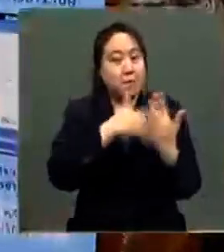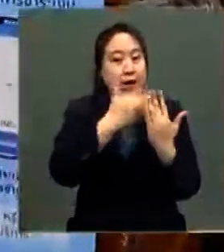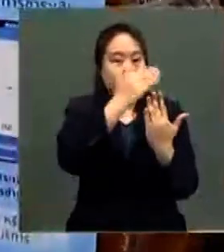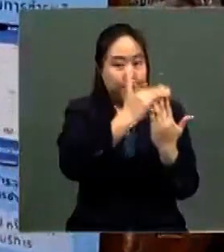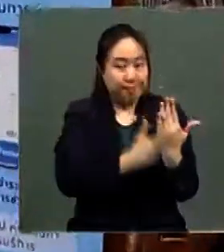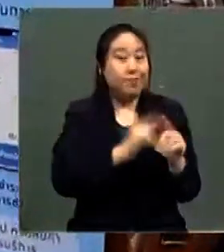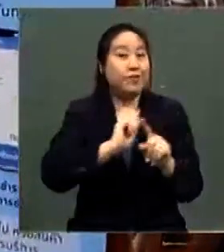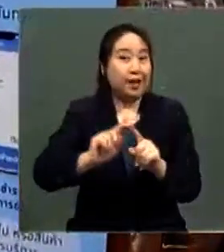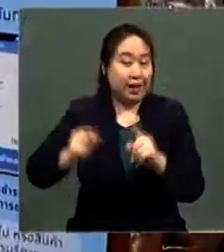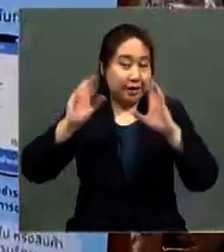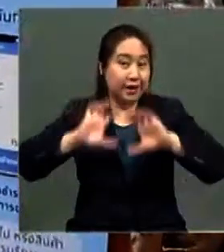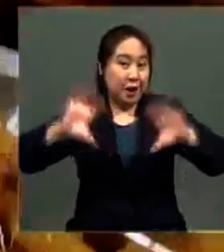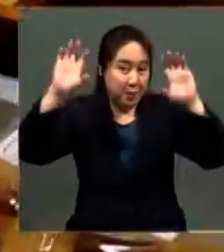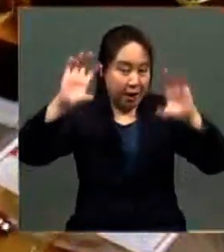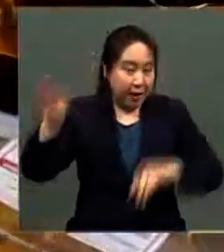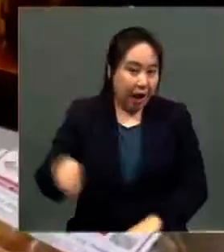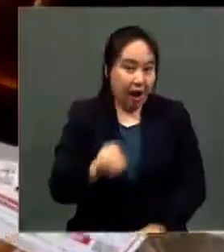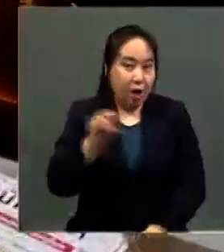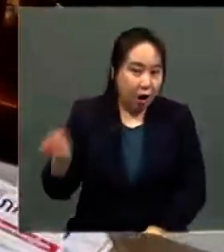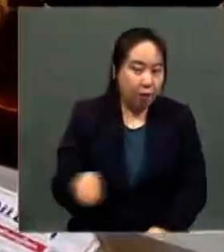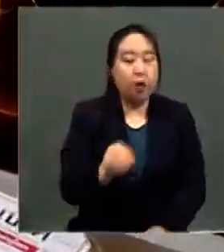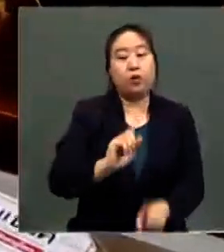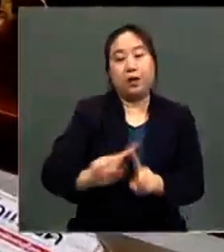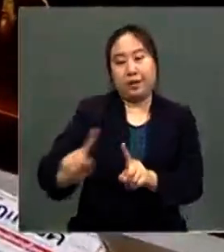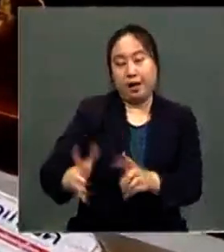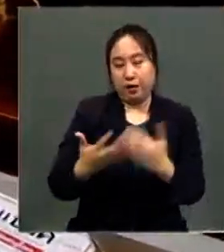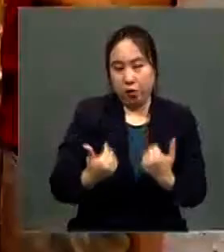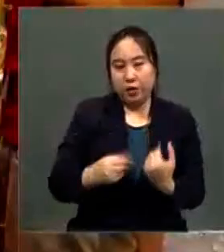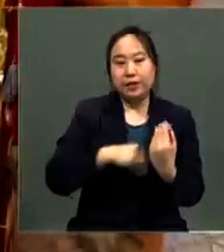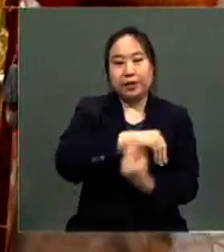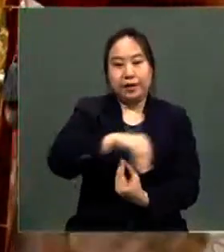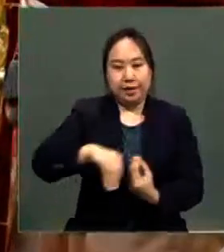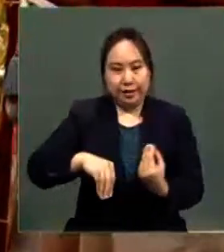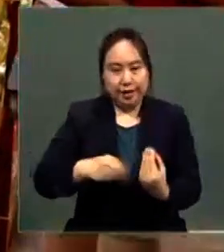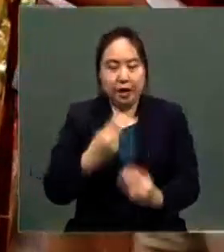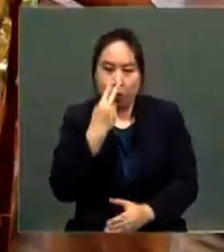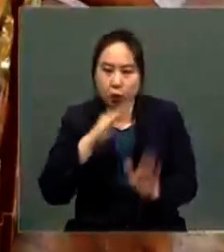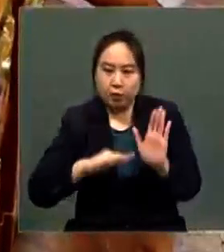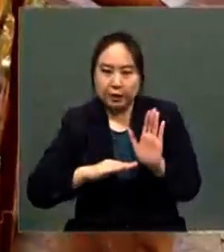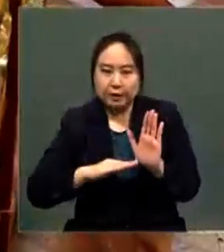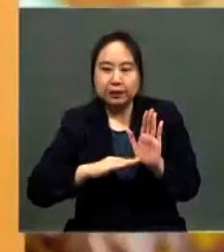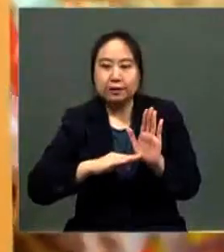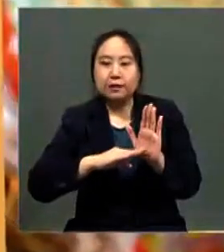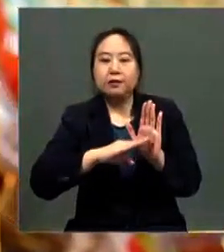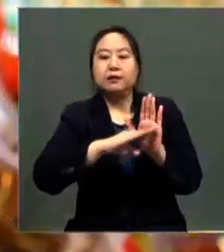าลนำออกมาใช้เป็นระยะต่อเนื่องทำให้เศรษฐกิจเริ่มมีทิศทางดีขึ้น